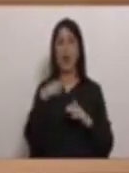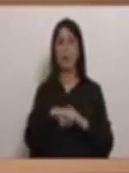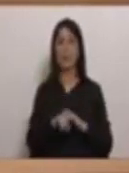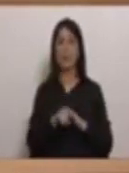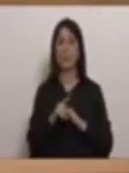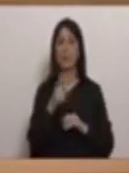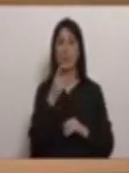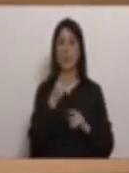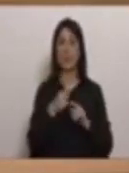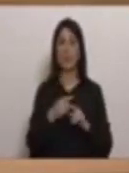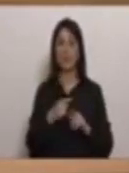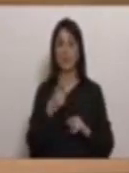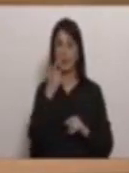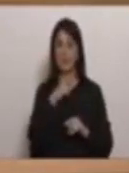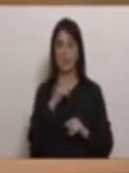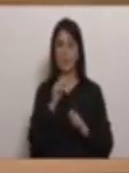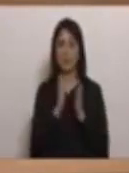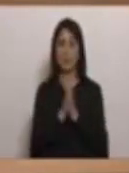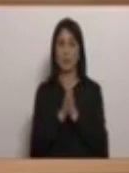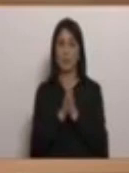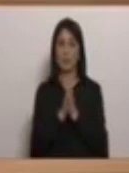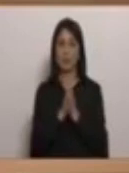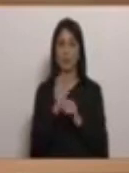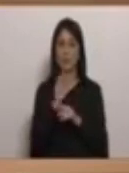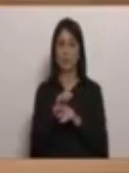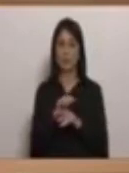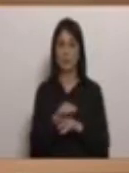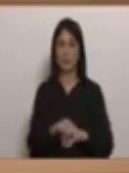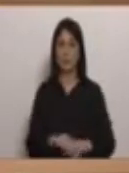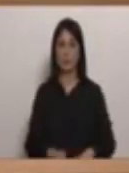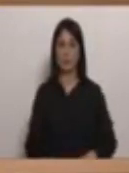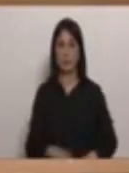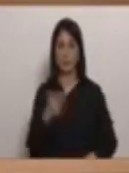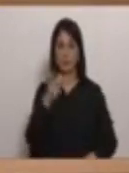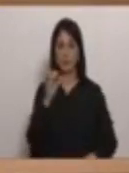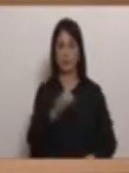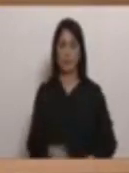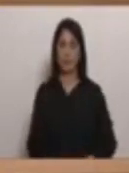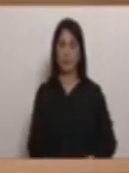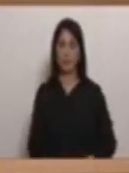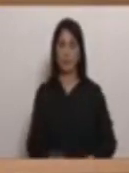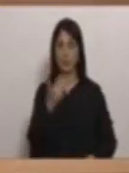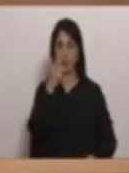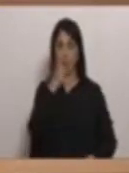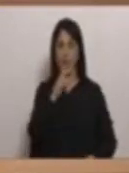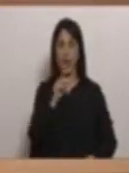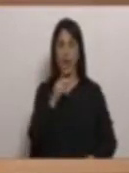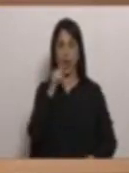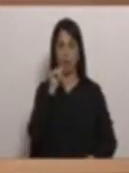მინდა ეხავე ბატონო კახა, მინდა გთხოვოთ, რომ დამიმატოთ წინასწარ გთხოვოთ 30 წამი. თქვენ ბატონო კახა